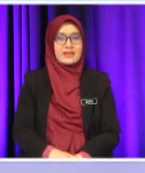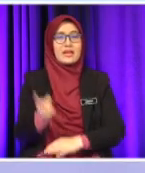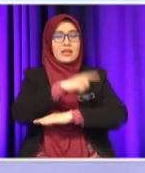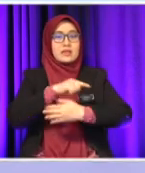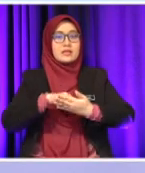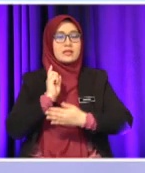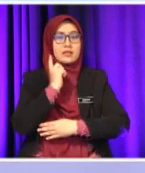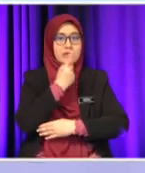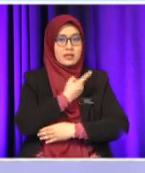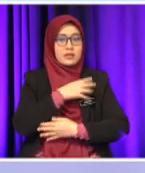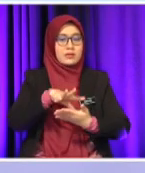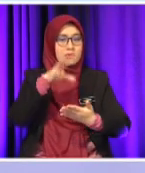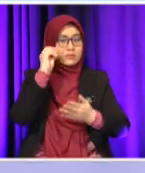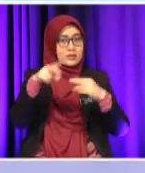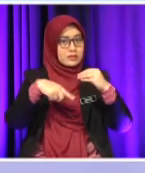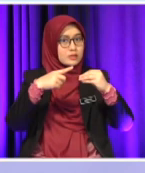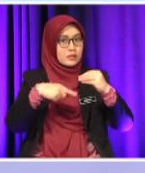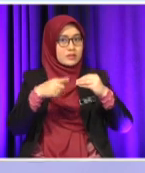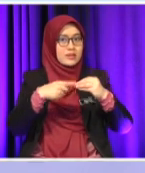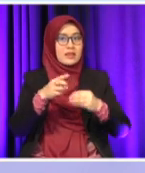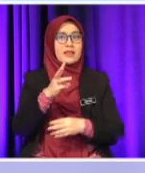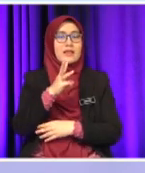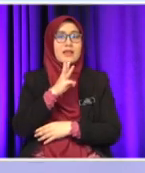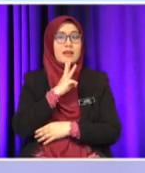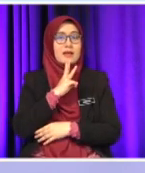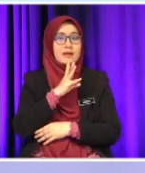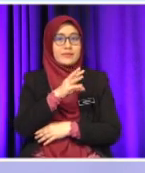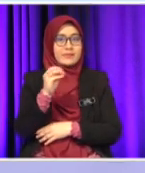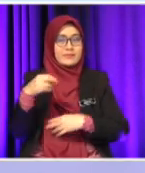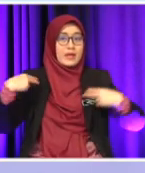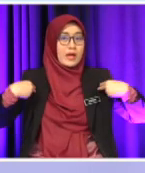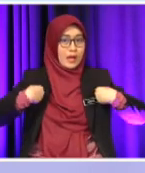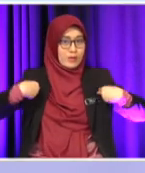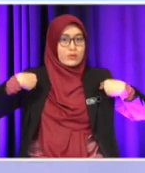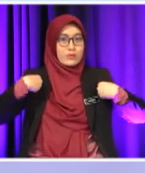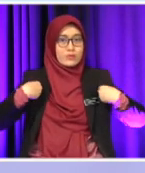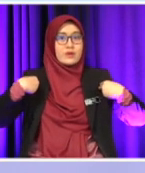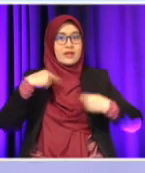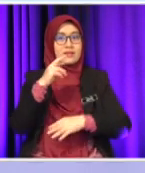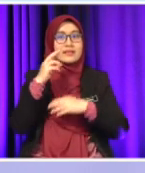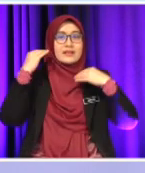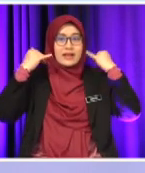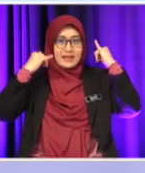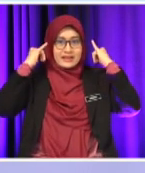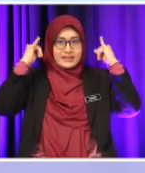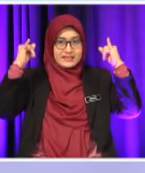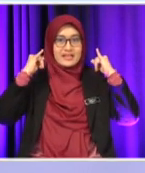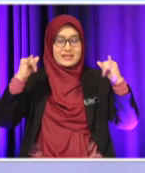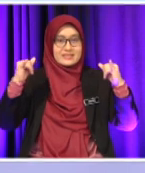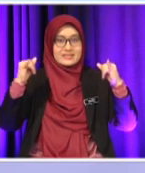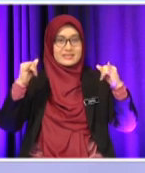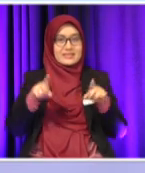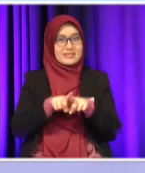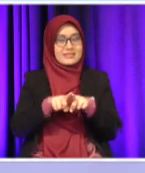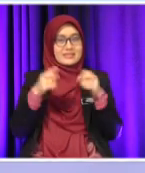kultu dan haruan cekgu dengan cerita datangnya dari mereka agak-agak siapa ya